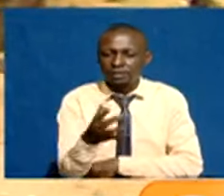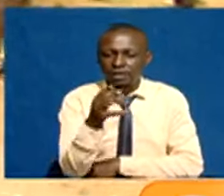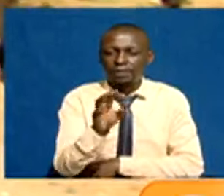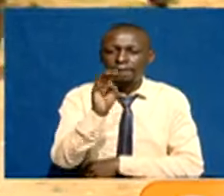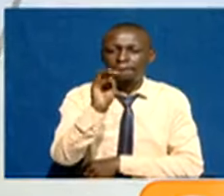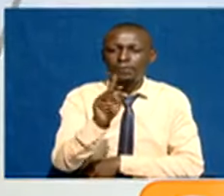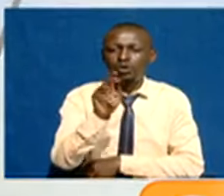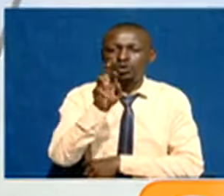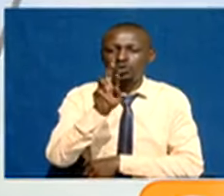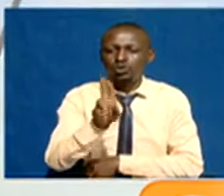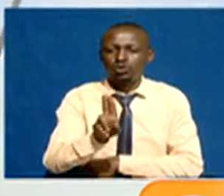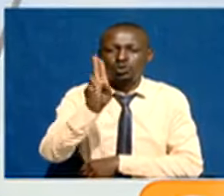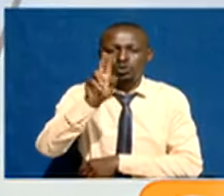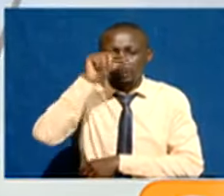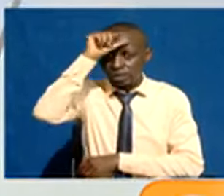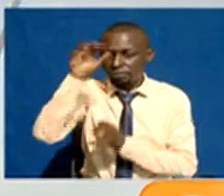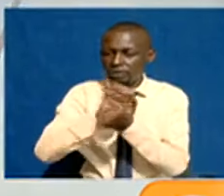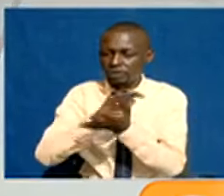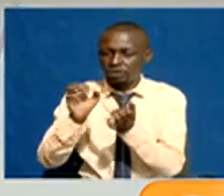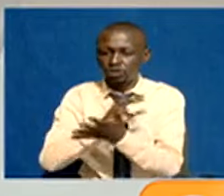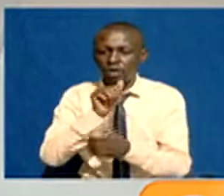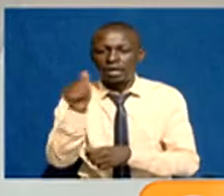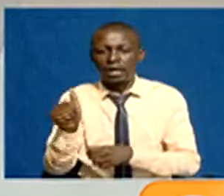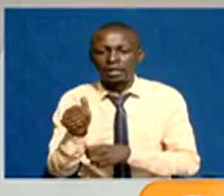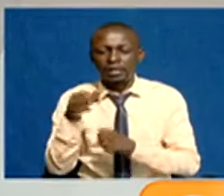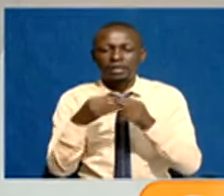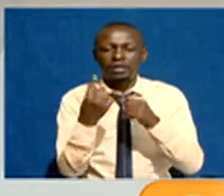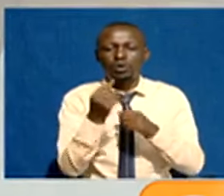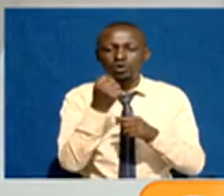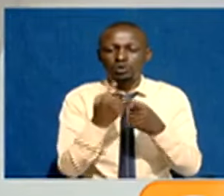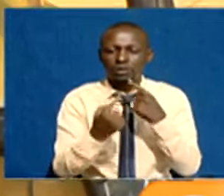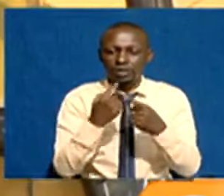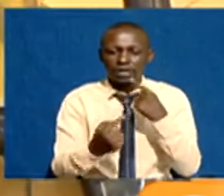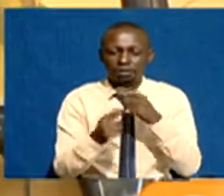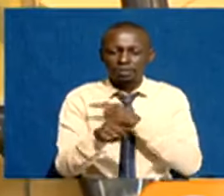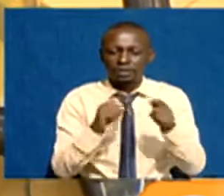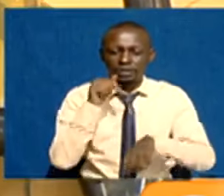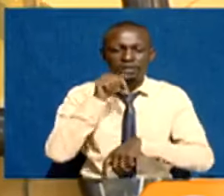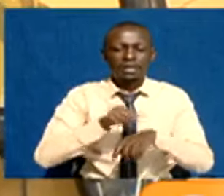by government, while an 18-year-old was killed by an excavator during the forced